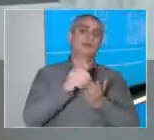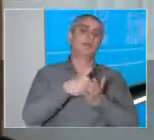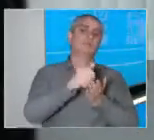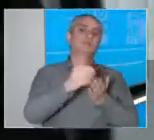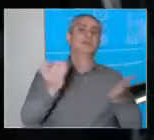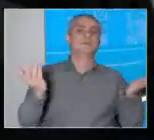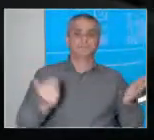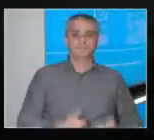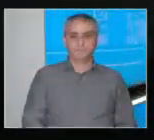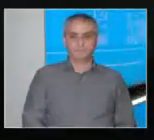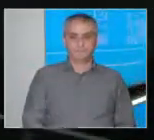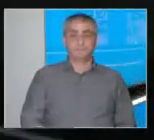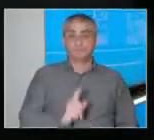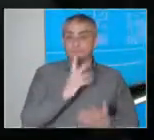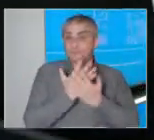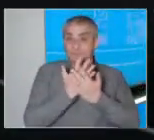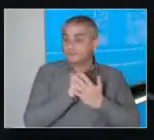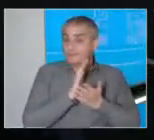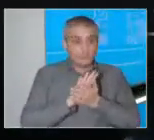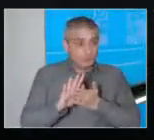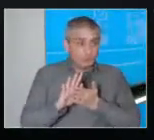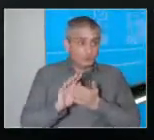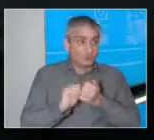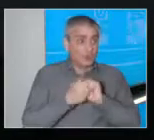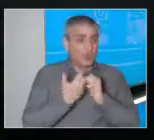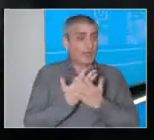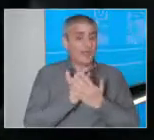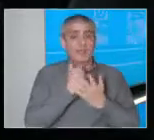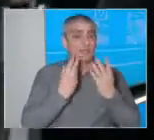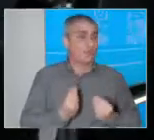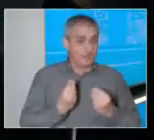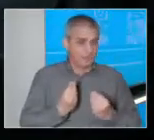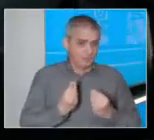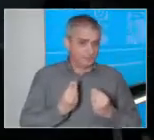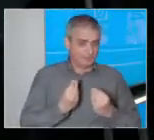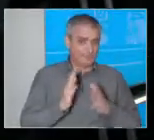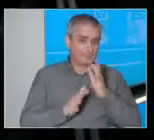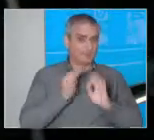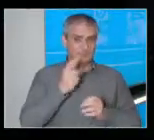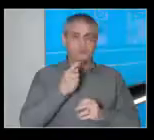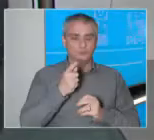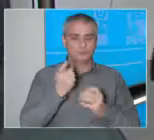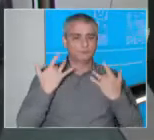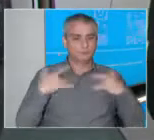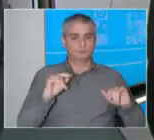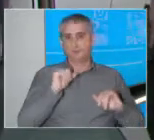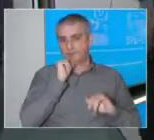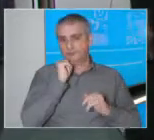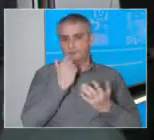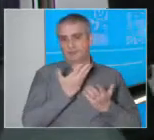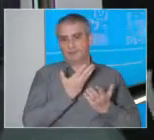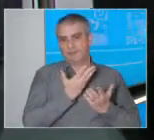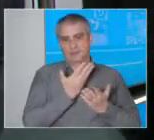הלאה. ההוכחה הכי פשוטה לכך, או הראיה הכי טובה לכך, זה שבית המשפט התחמק מלדון